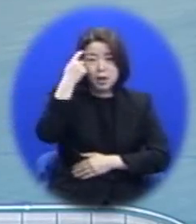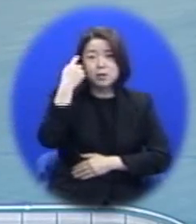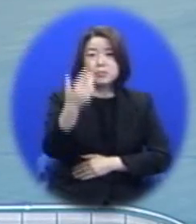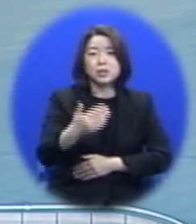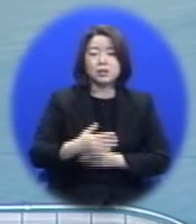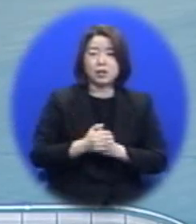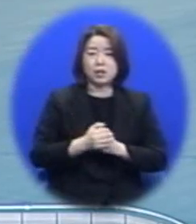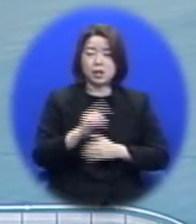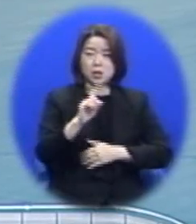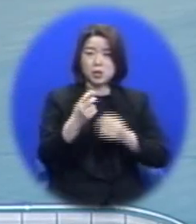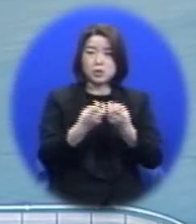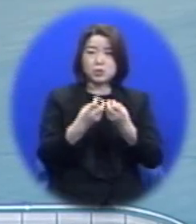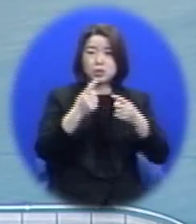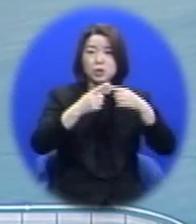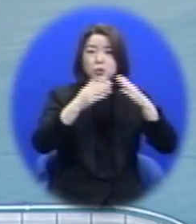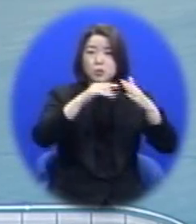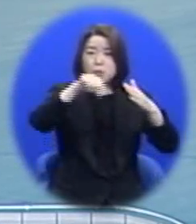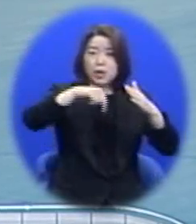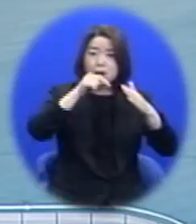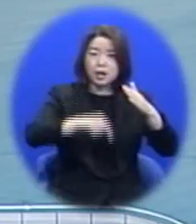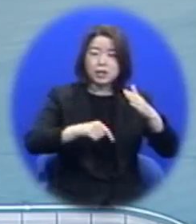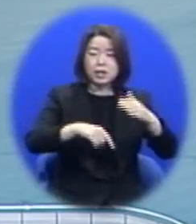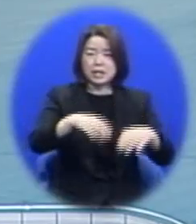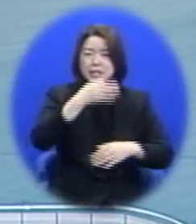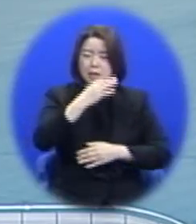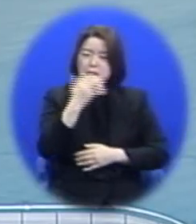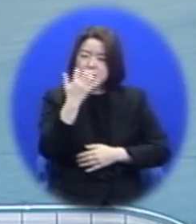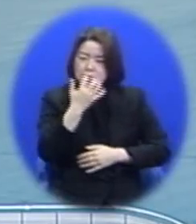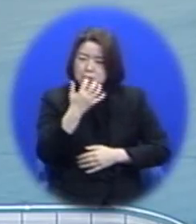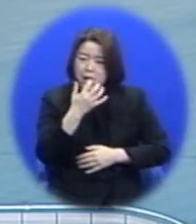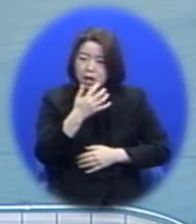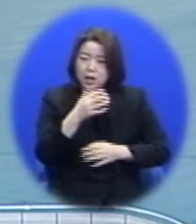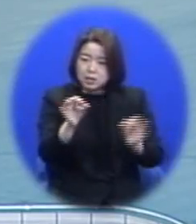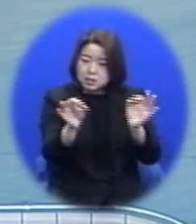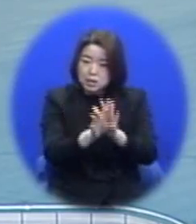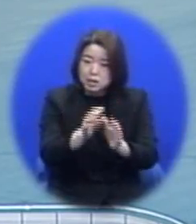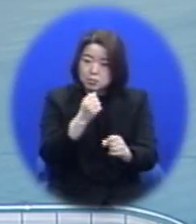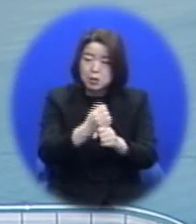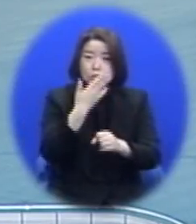교회 안에 탐심과 음란의 죄를 제거할 수 있습니까?